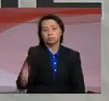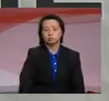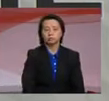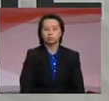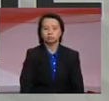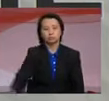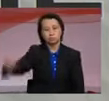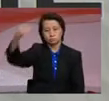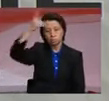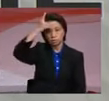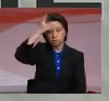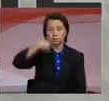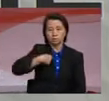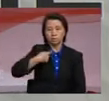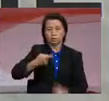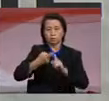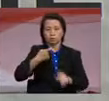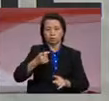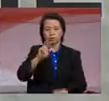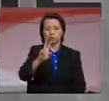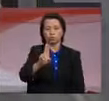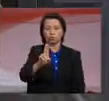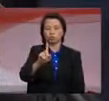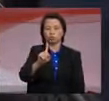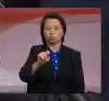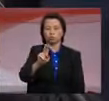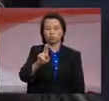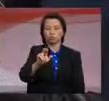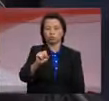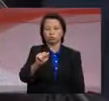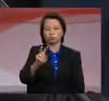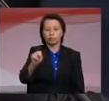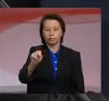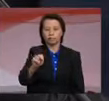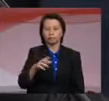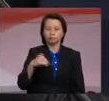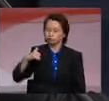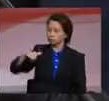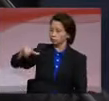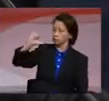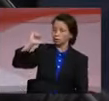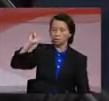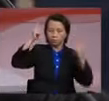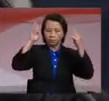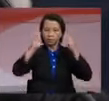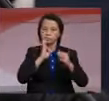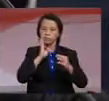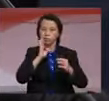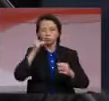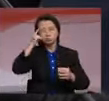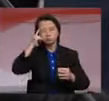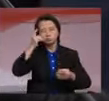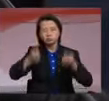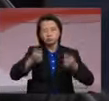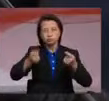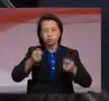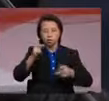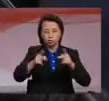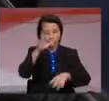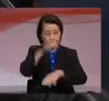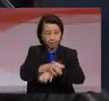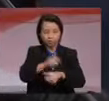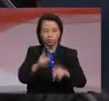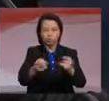Datuk, saya Akhil daripada utusan. Semalam PM ada cakap untuk menimbangkan mewajibkan orang ramai